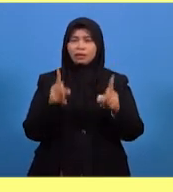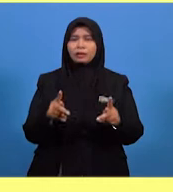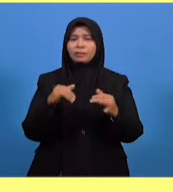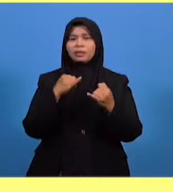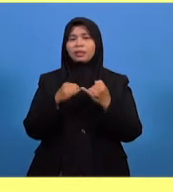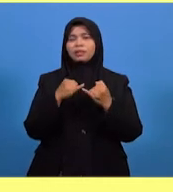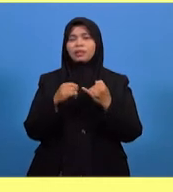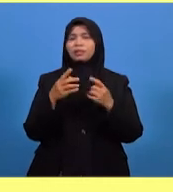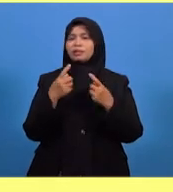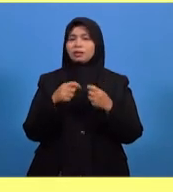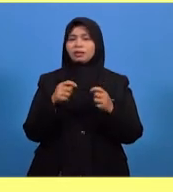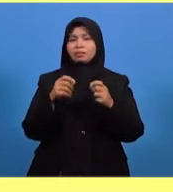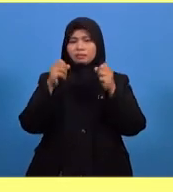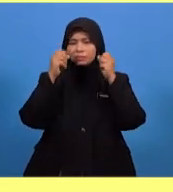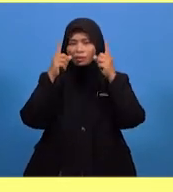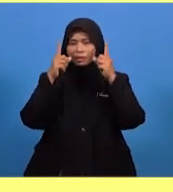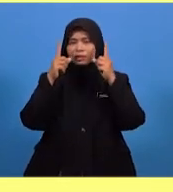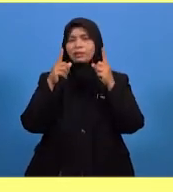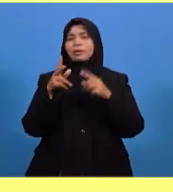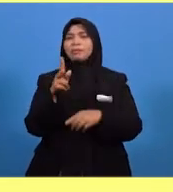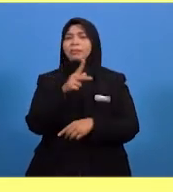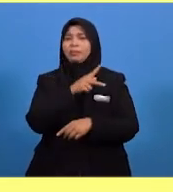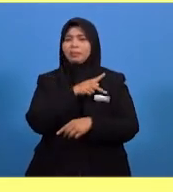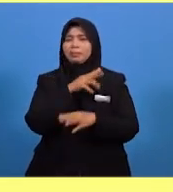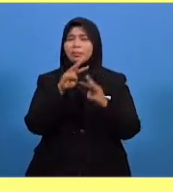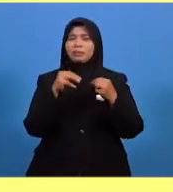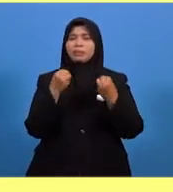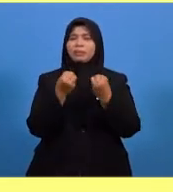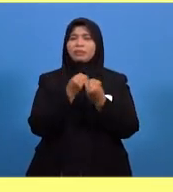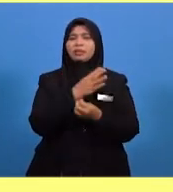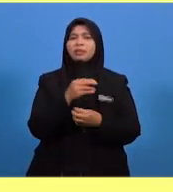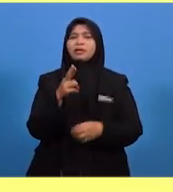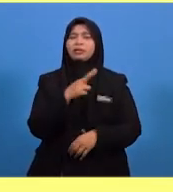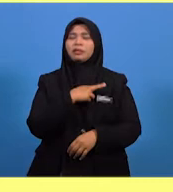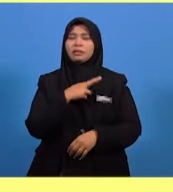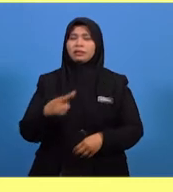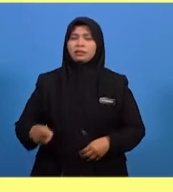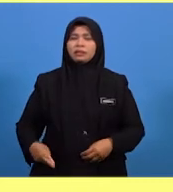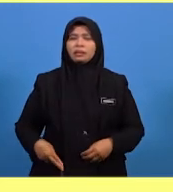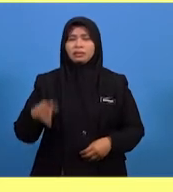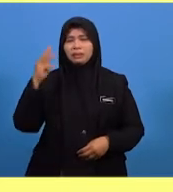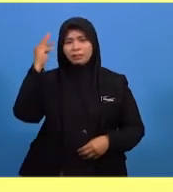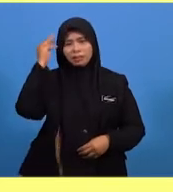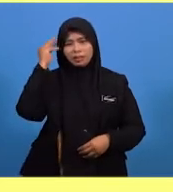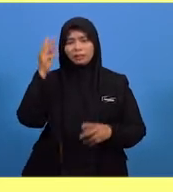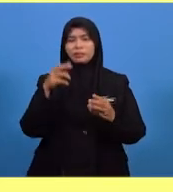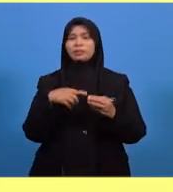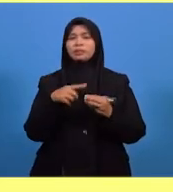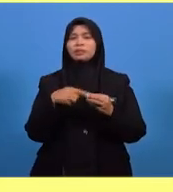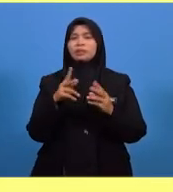Akhirnya telah menyedarkan pemimpin masyarakat dan raja-raja Melayu tentang